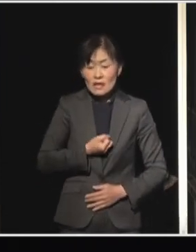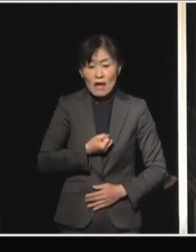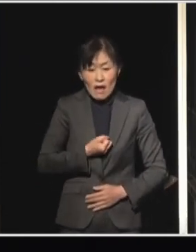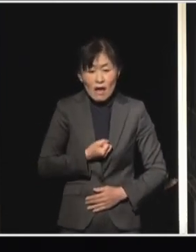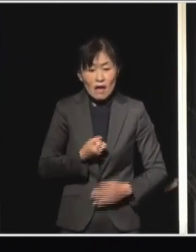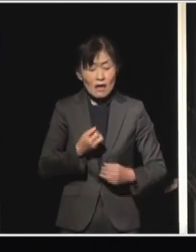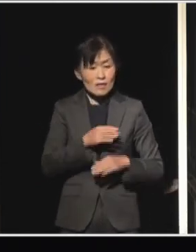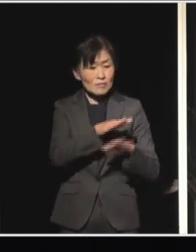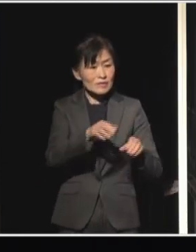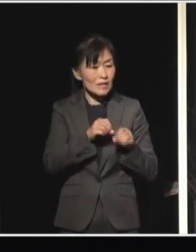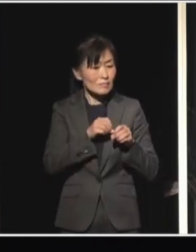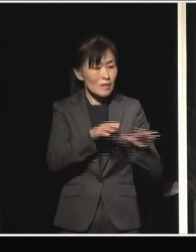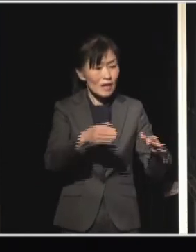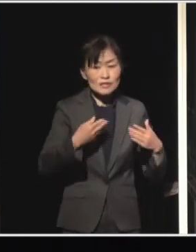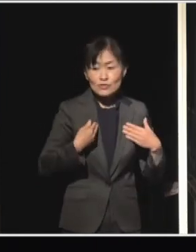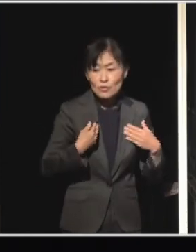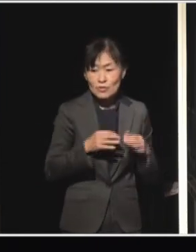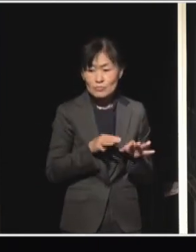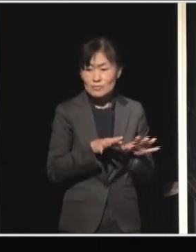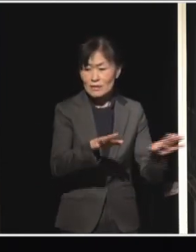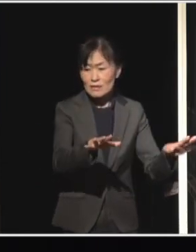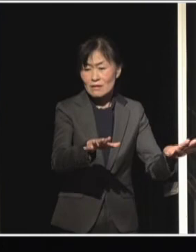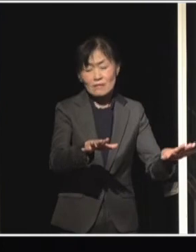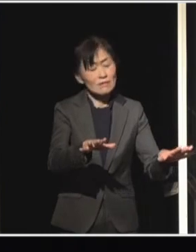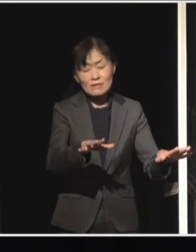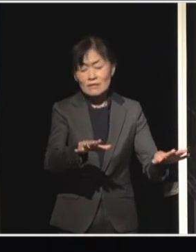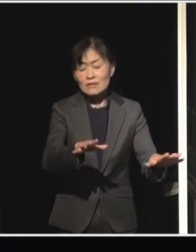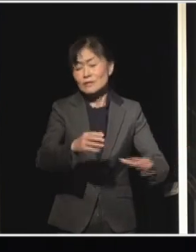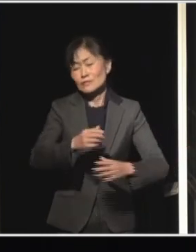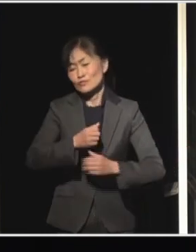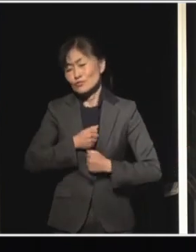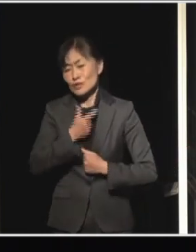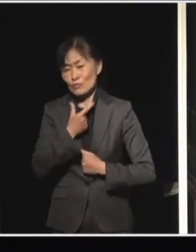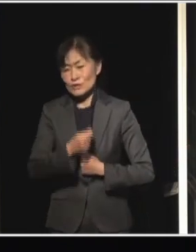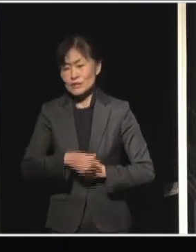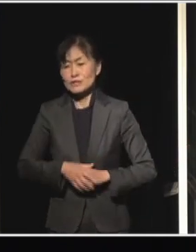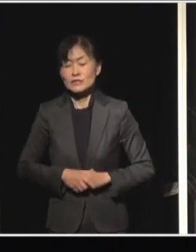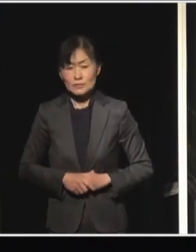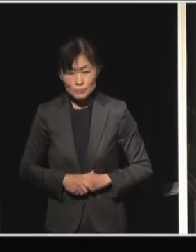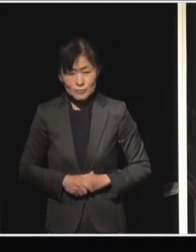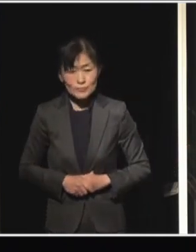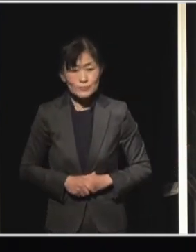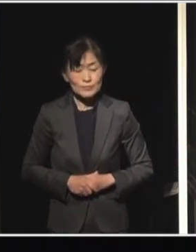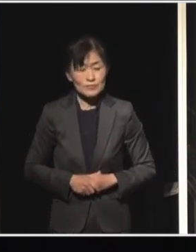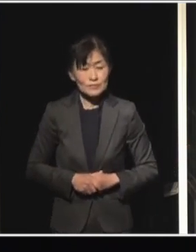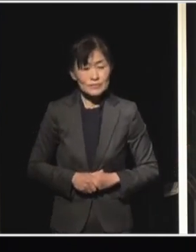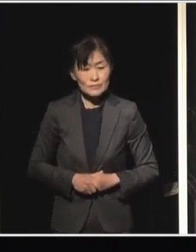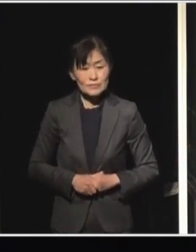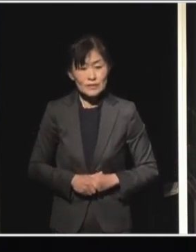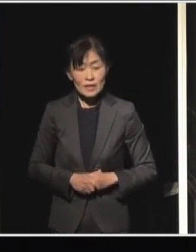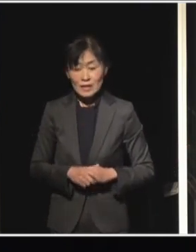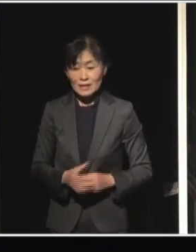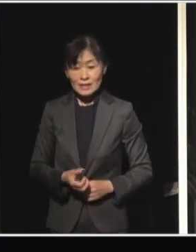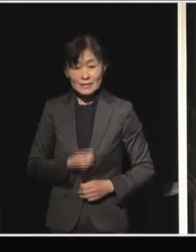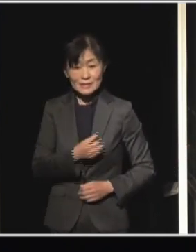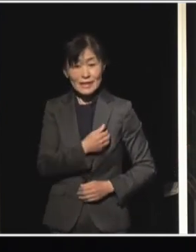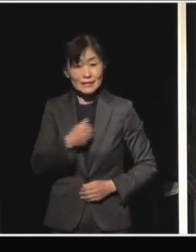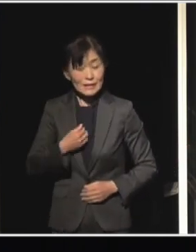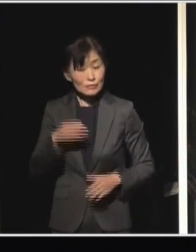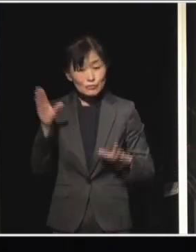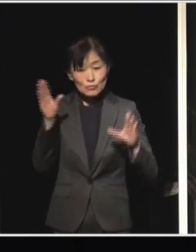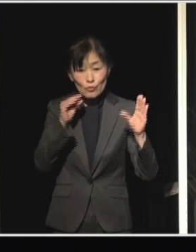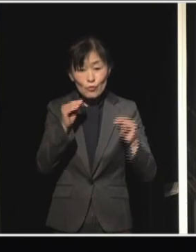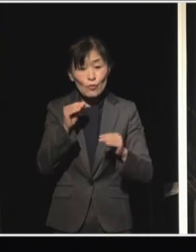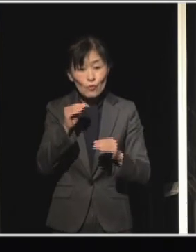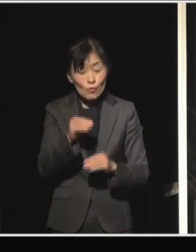しまったりするので注意してほしいとということでありますでは写真潟コンダーで信頼できる情報源がどこにあるのかと